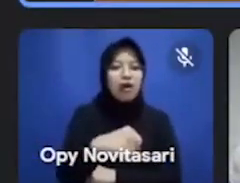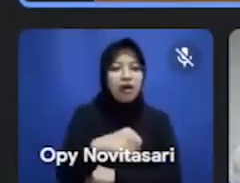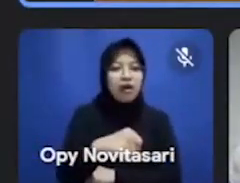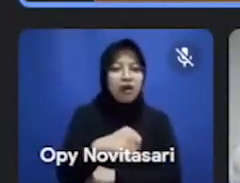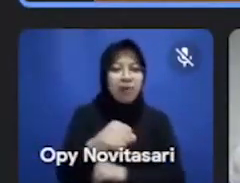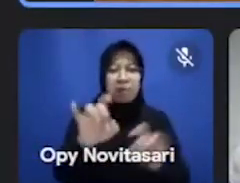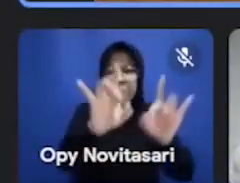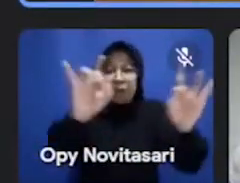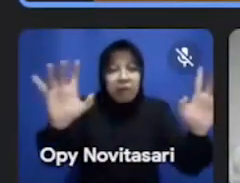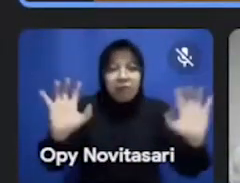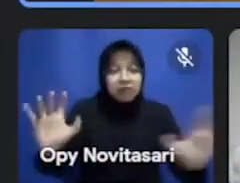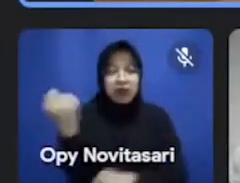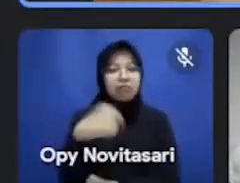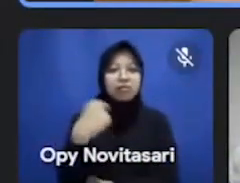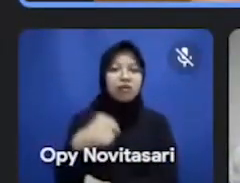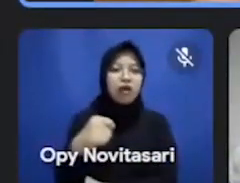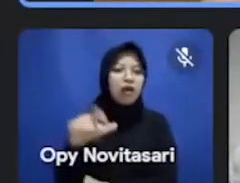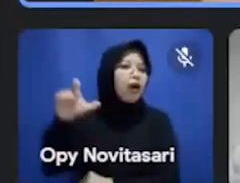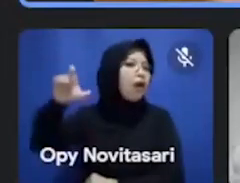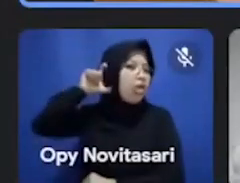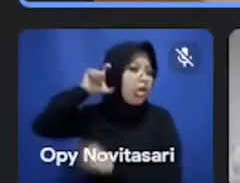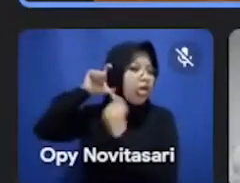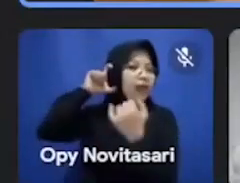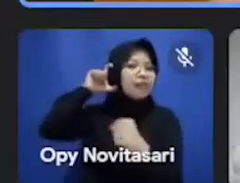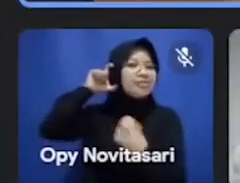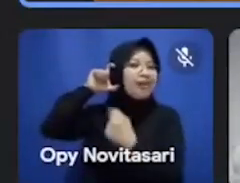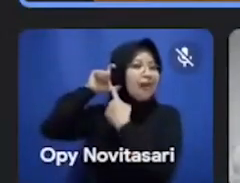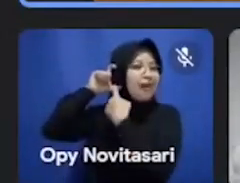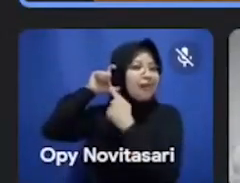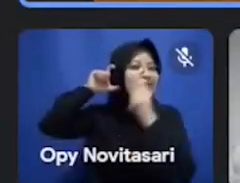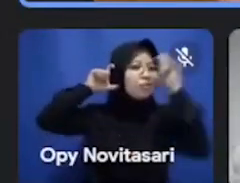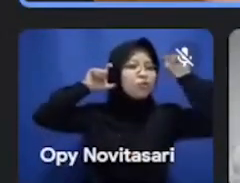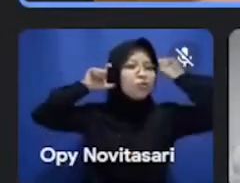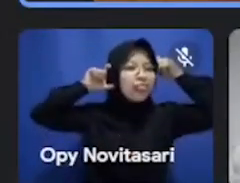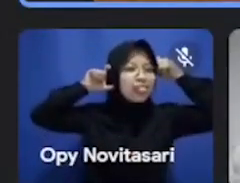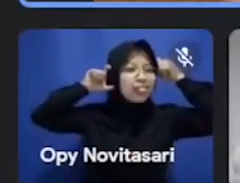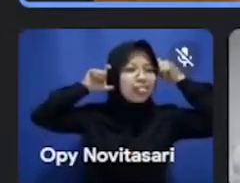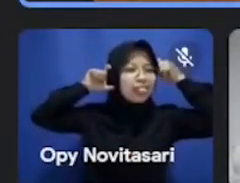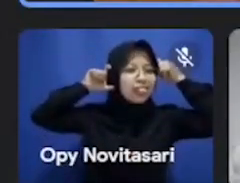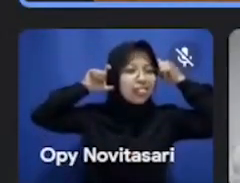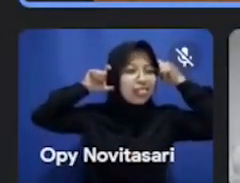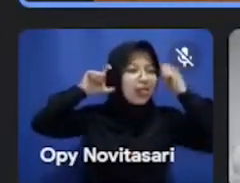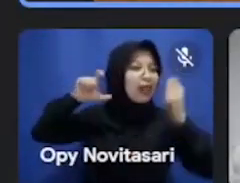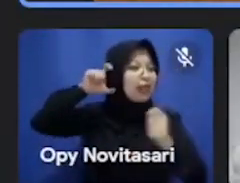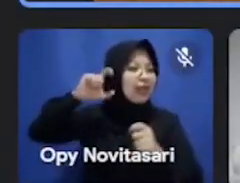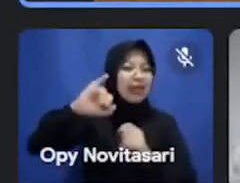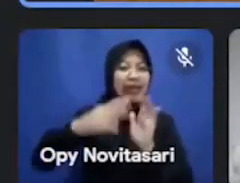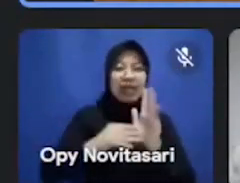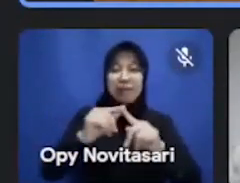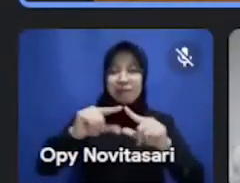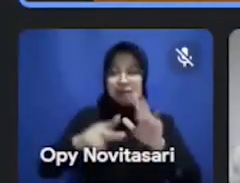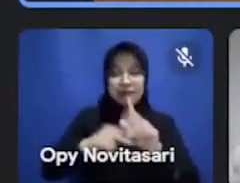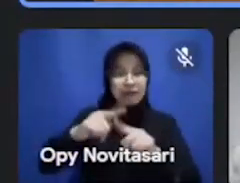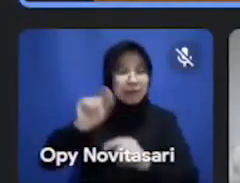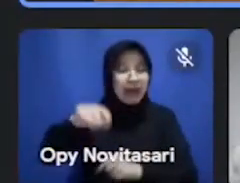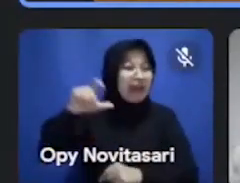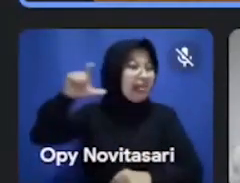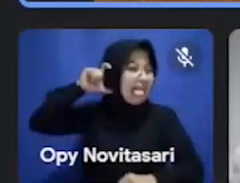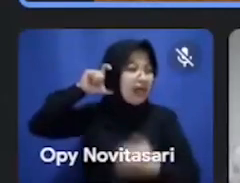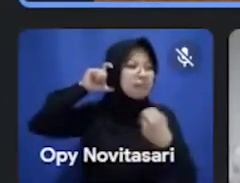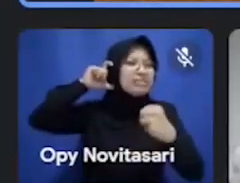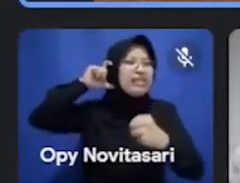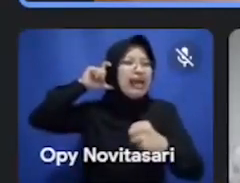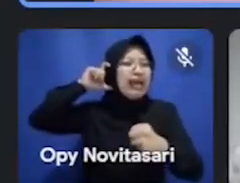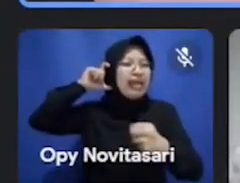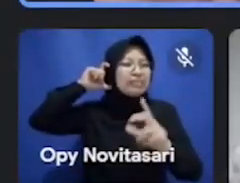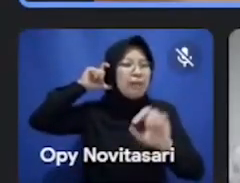banyak itu adalah musik yang sulit diakses oleh pengguna kokler implan